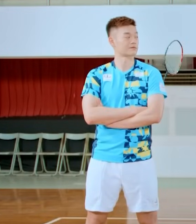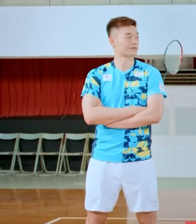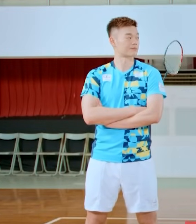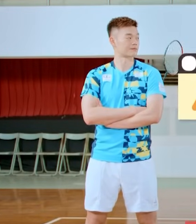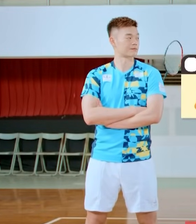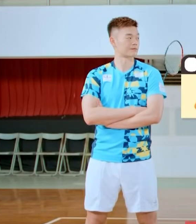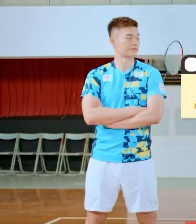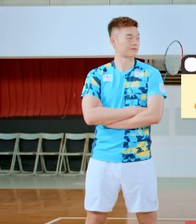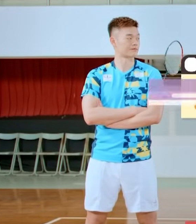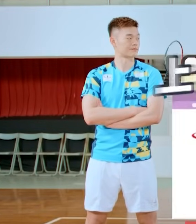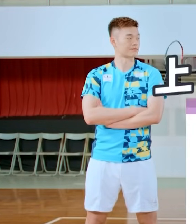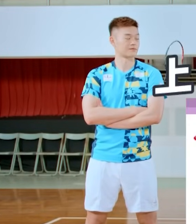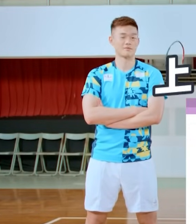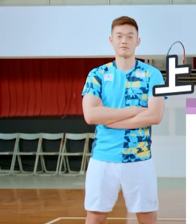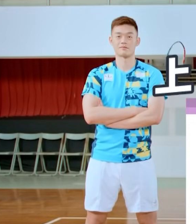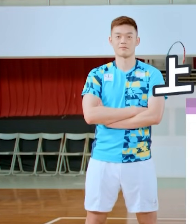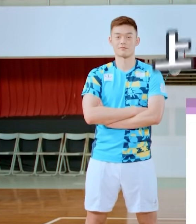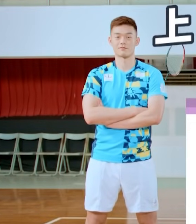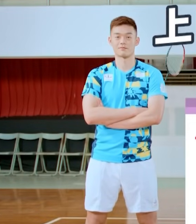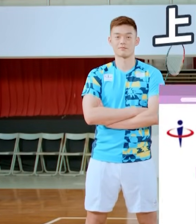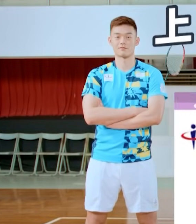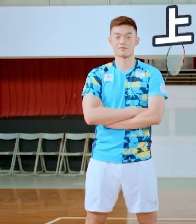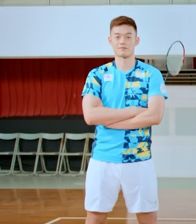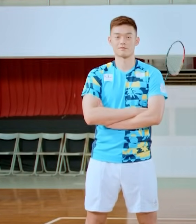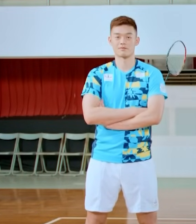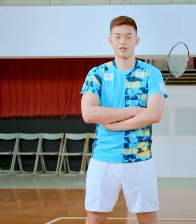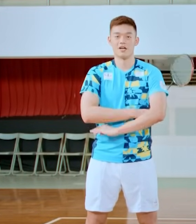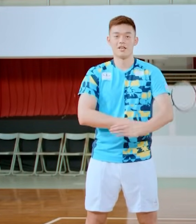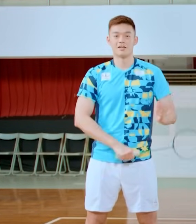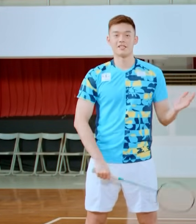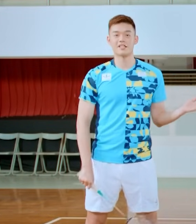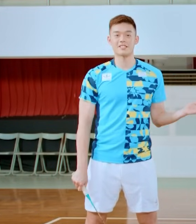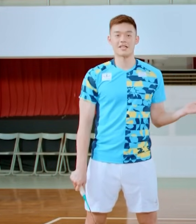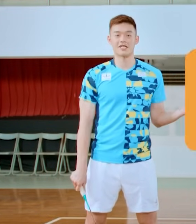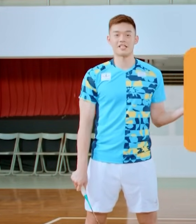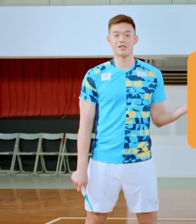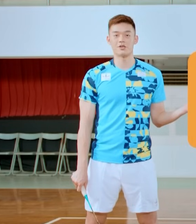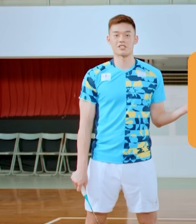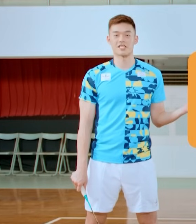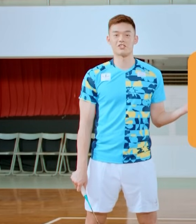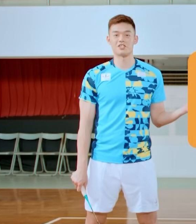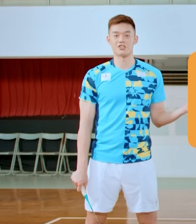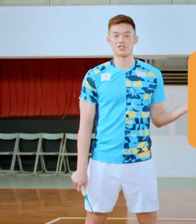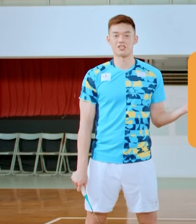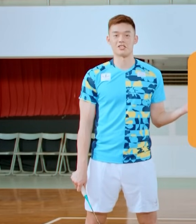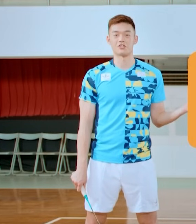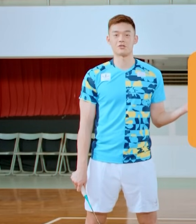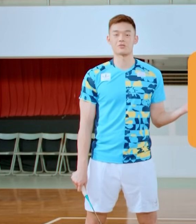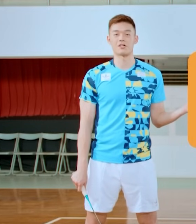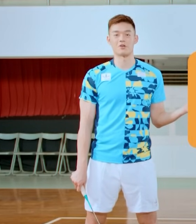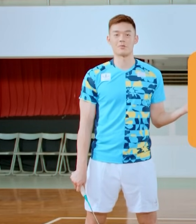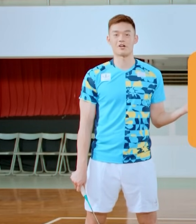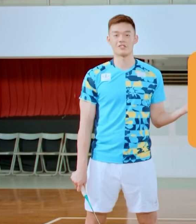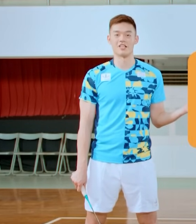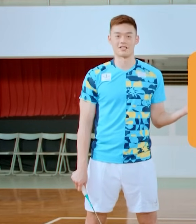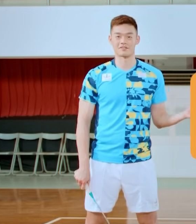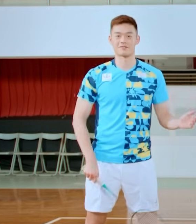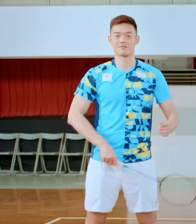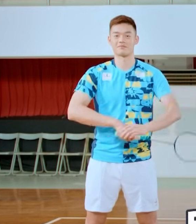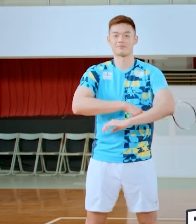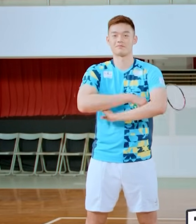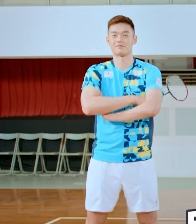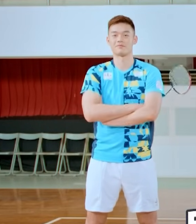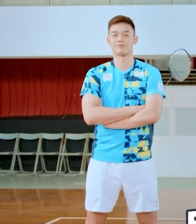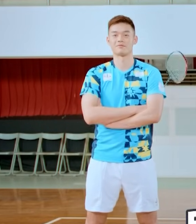不明的选举消息未当信，去中选会网站查询才安心。113年1月13零点开始，就算投票日